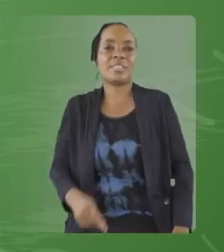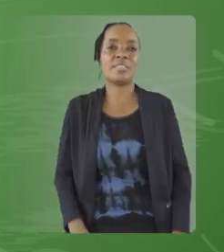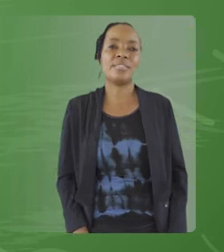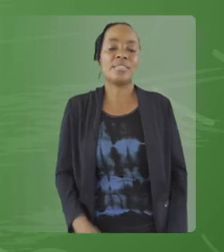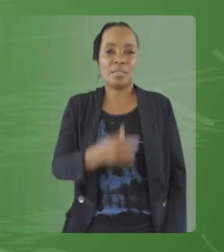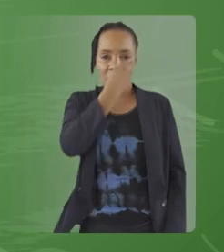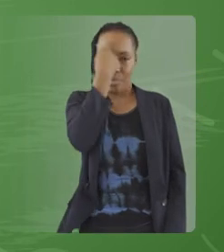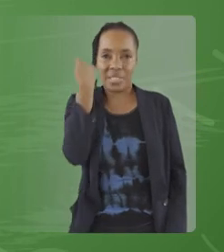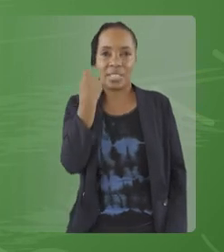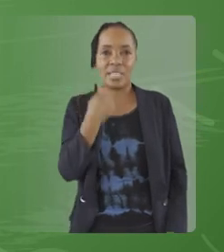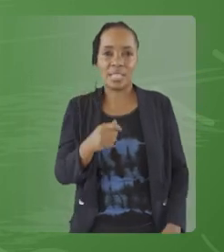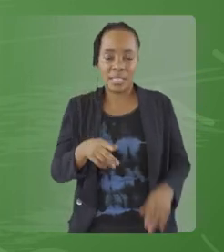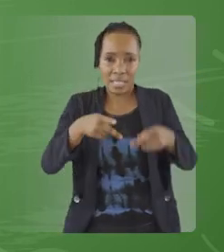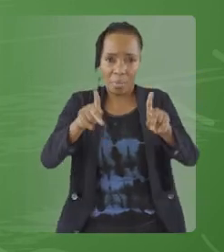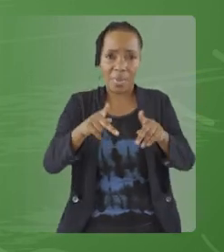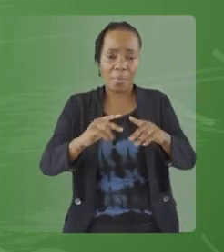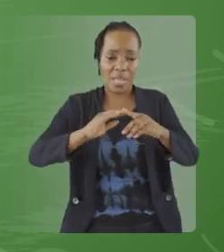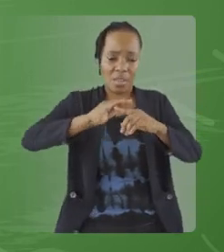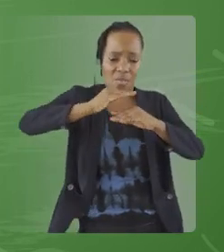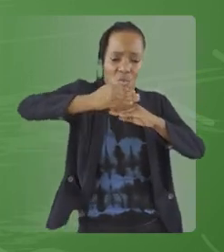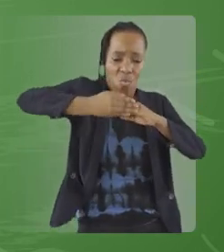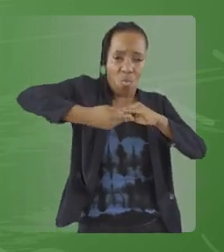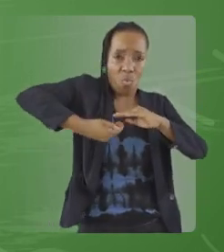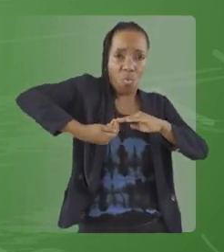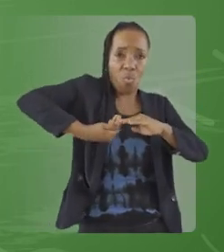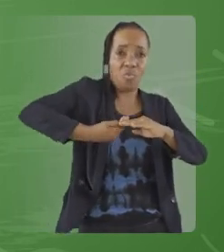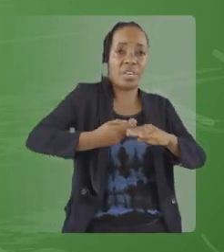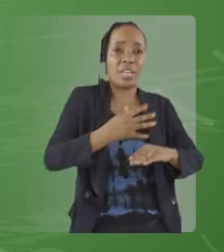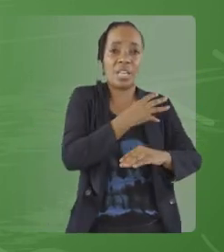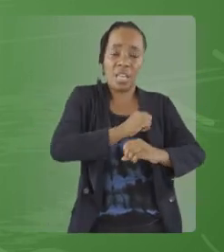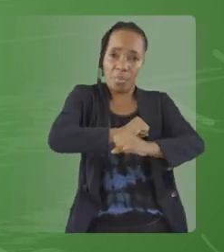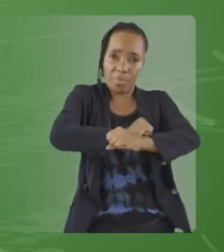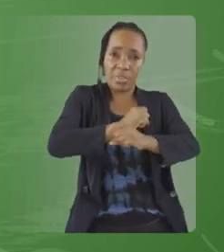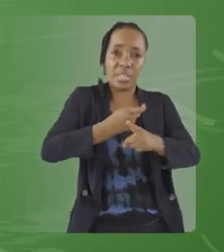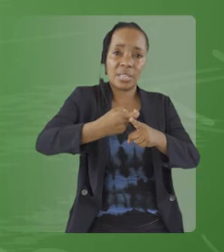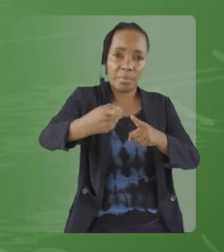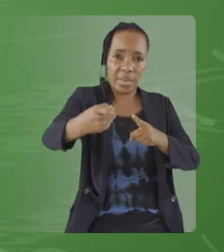sparadrap sert à couvrir la plaie, à protéger la plaie.